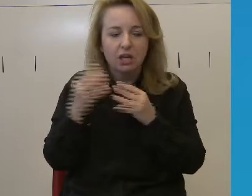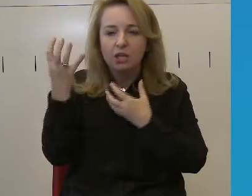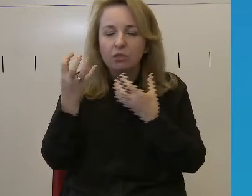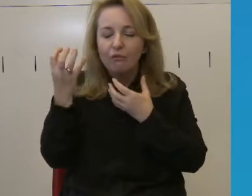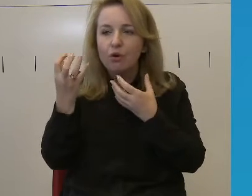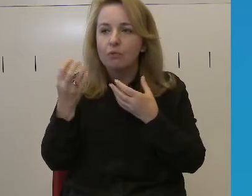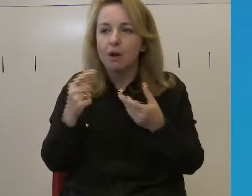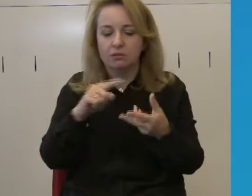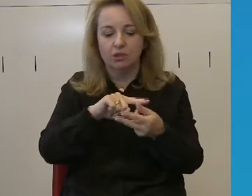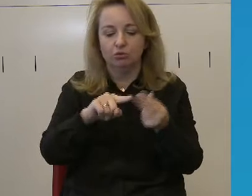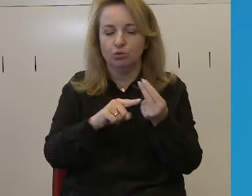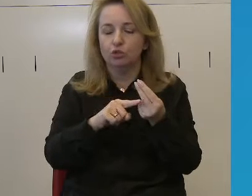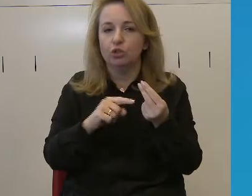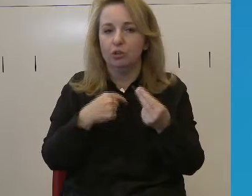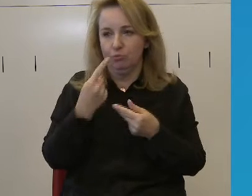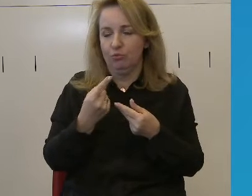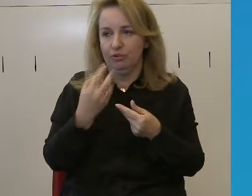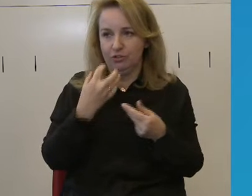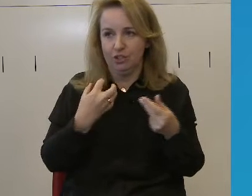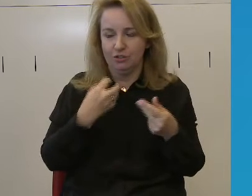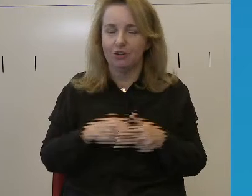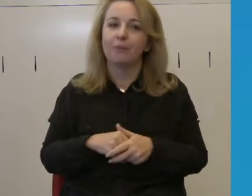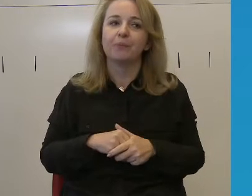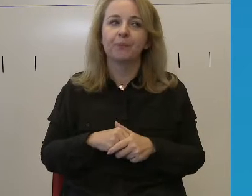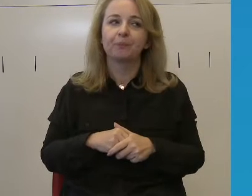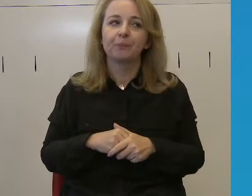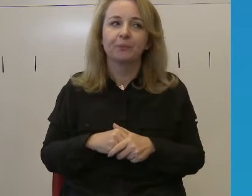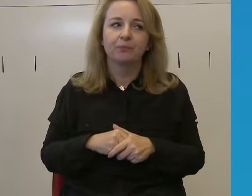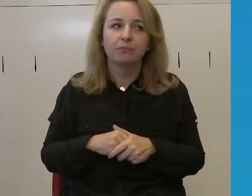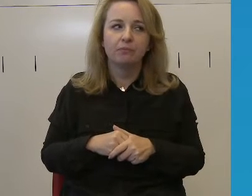trzech wcześniej wymienionych.